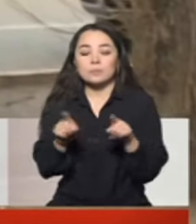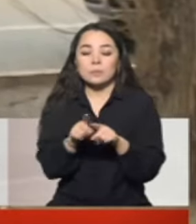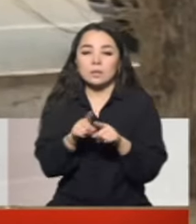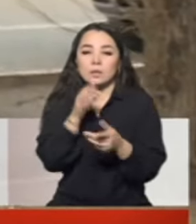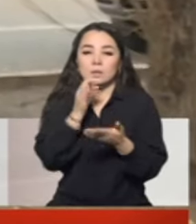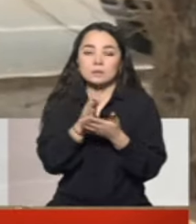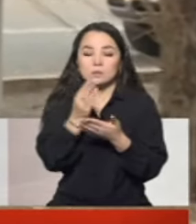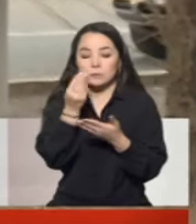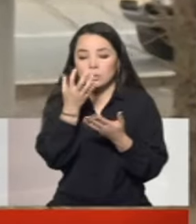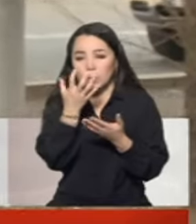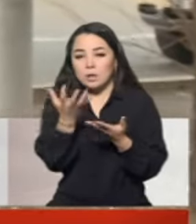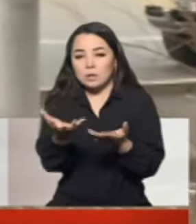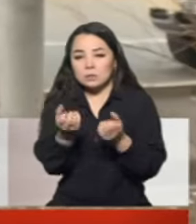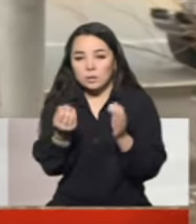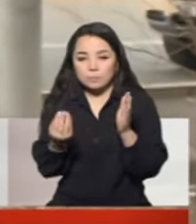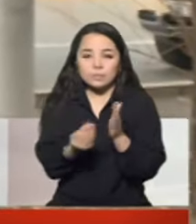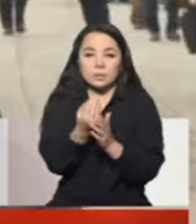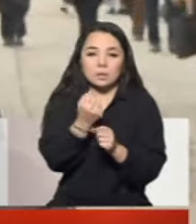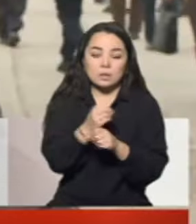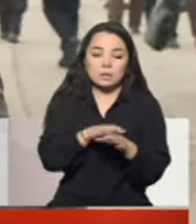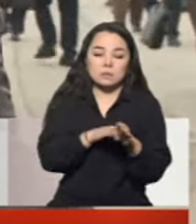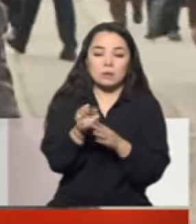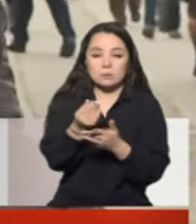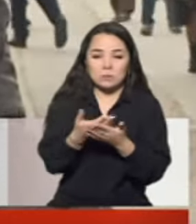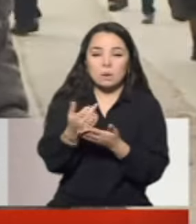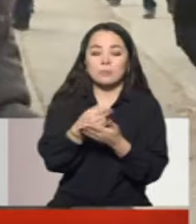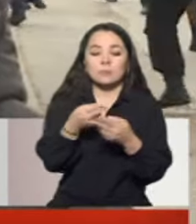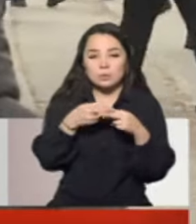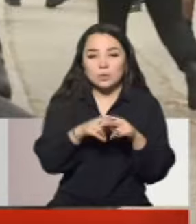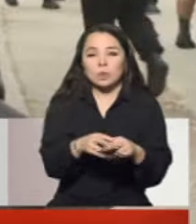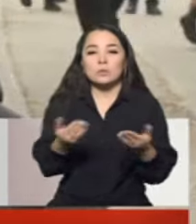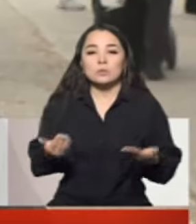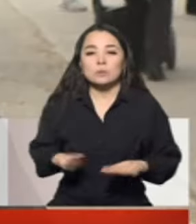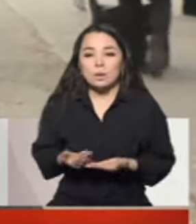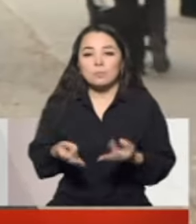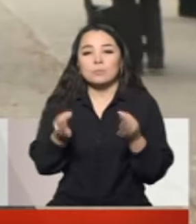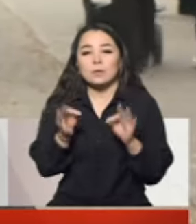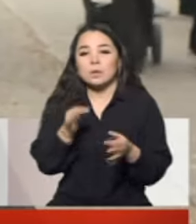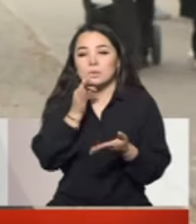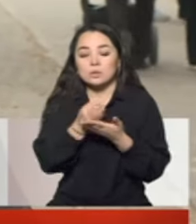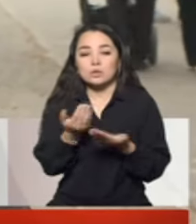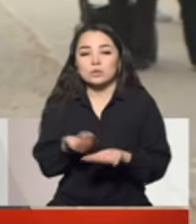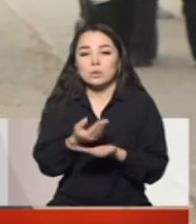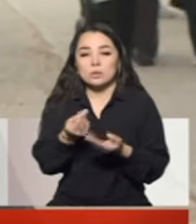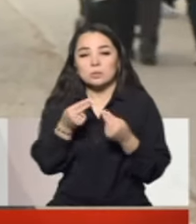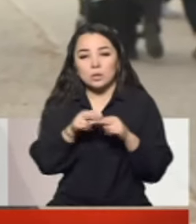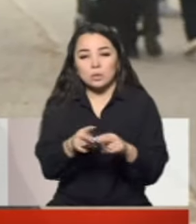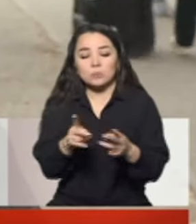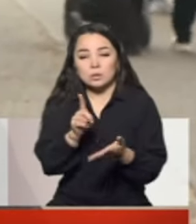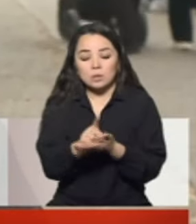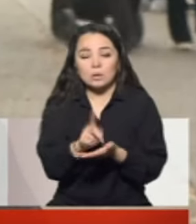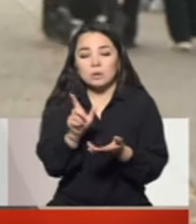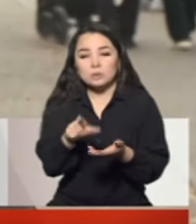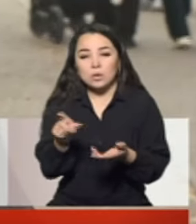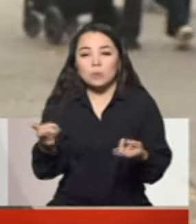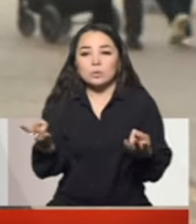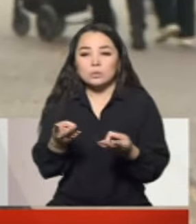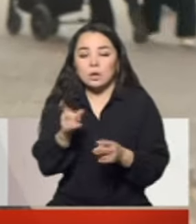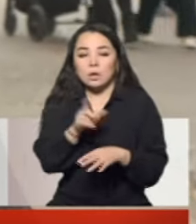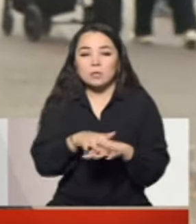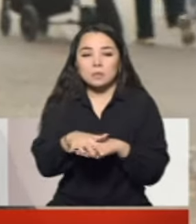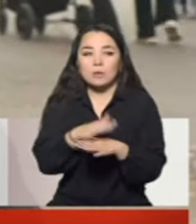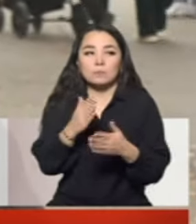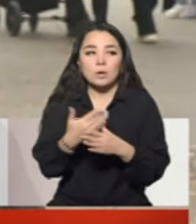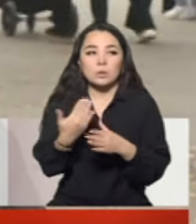да, используют и өздеріне жинайтындар. Қолма-қол берген дұрыс па деп ойлаймын. Алаяқтардың арқасында шын мұқтаж адамдар